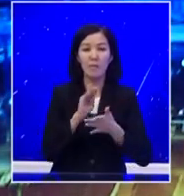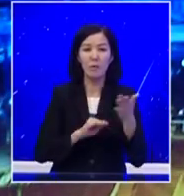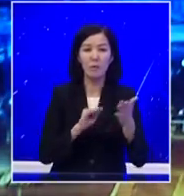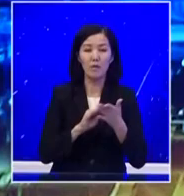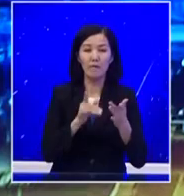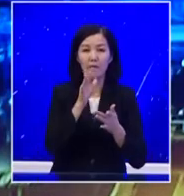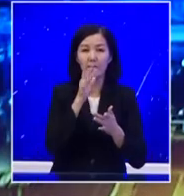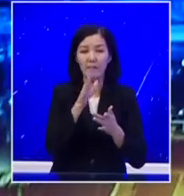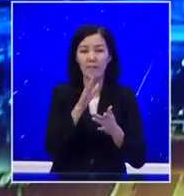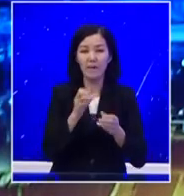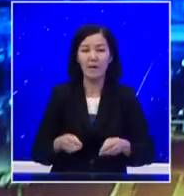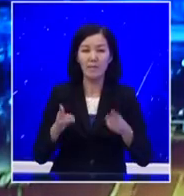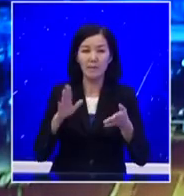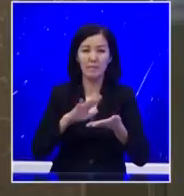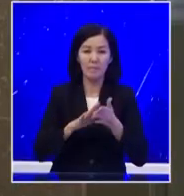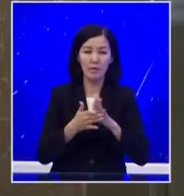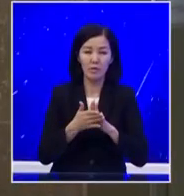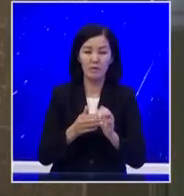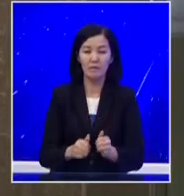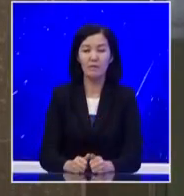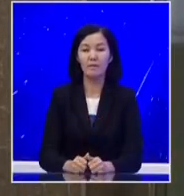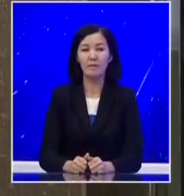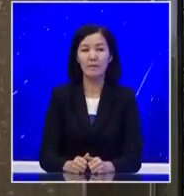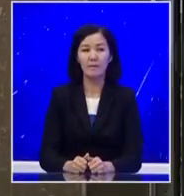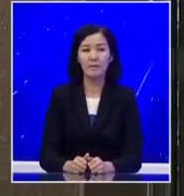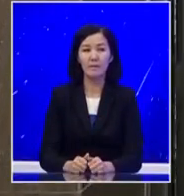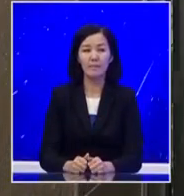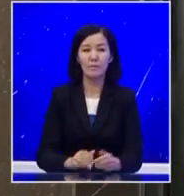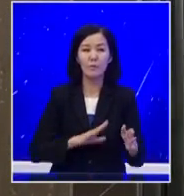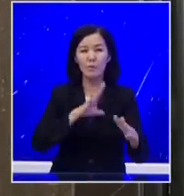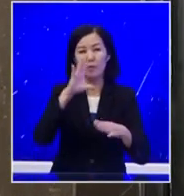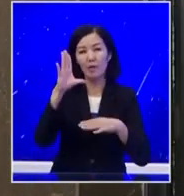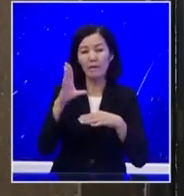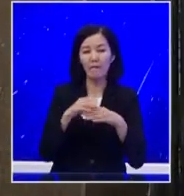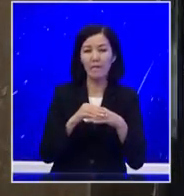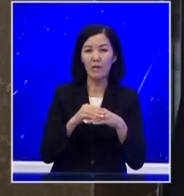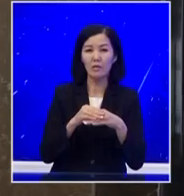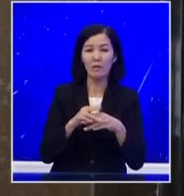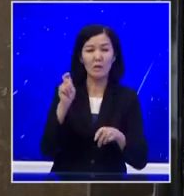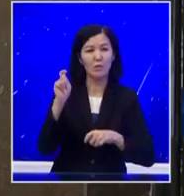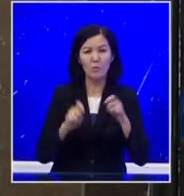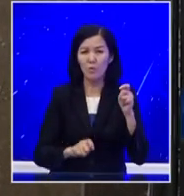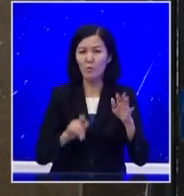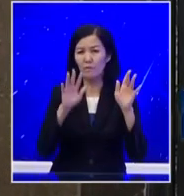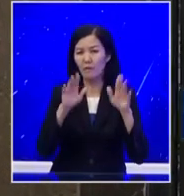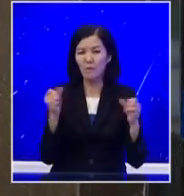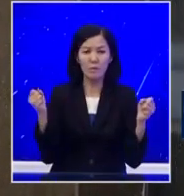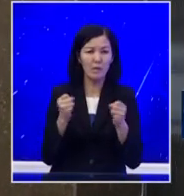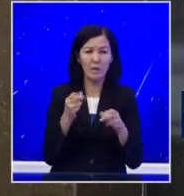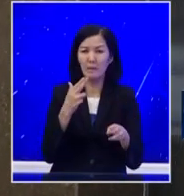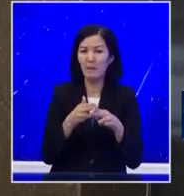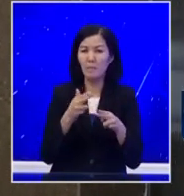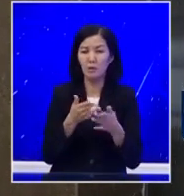пандемии к ведь 19 любую погоду и время суток таков девиз корреспондентов новостной редакции телеканала